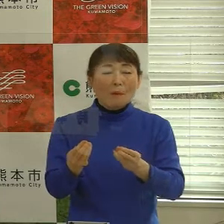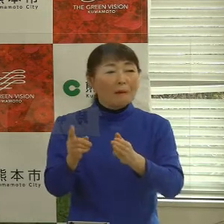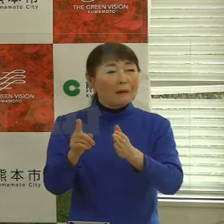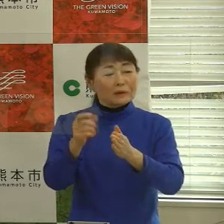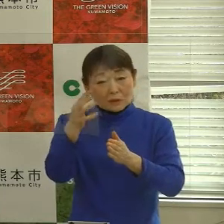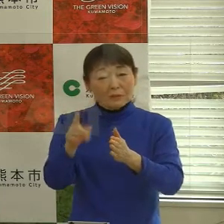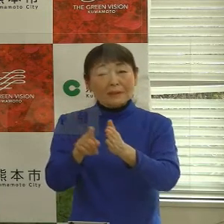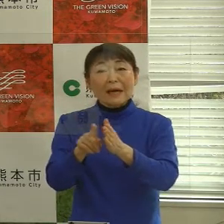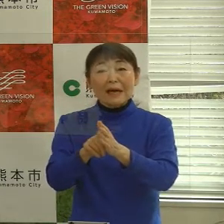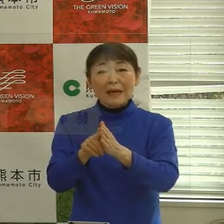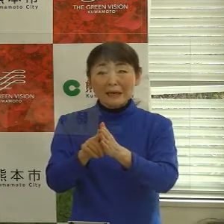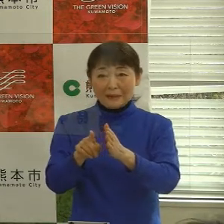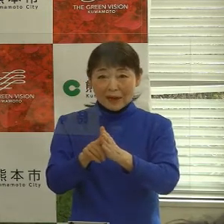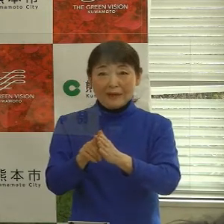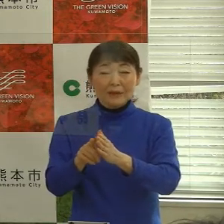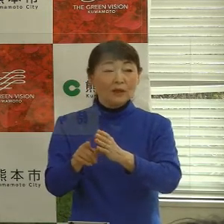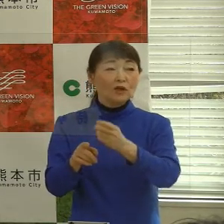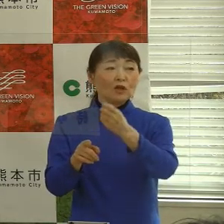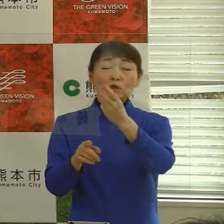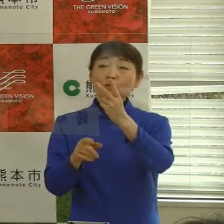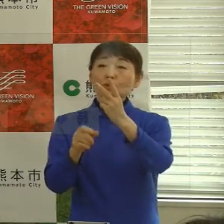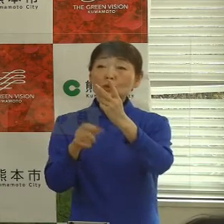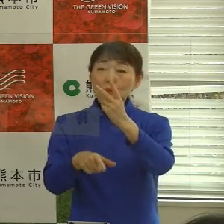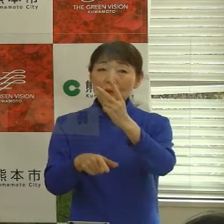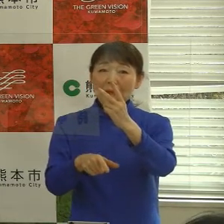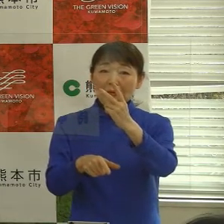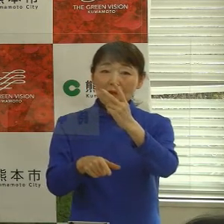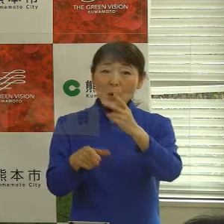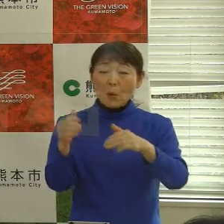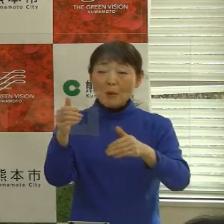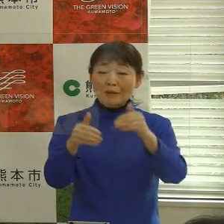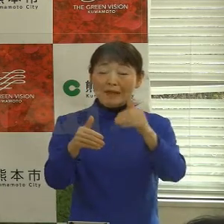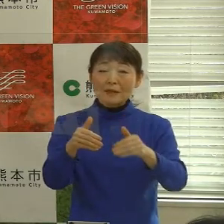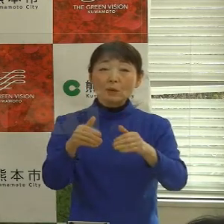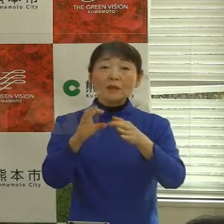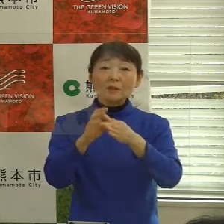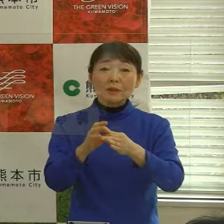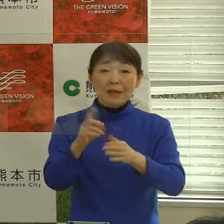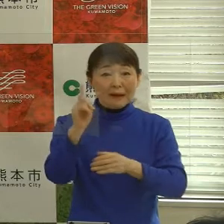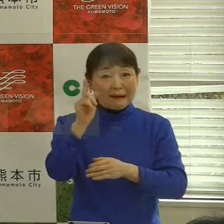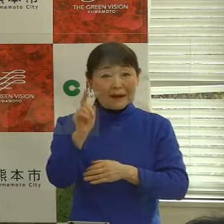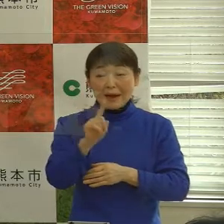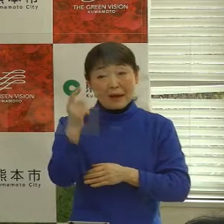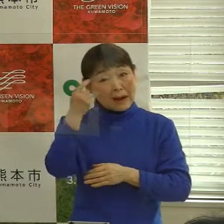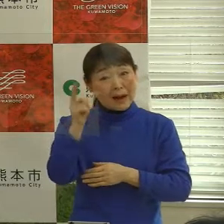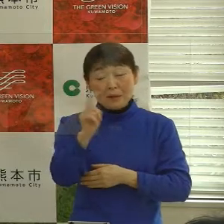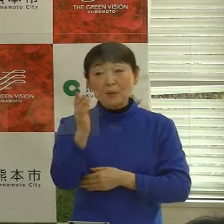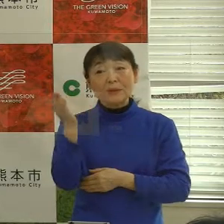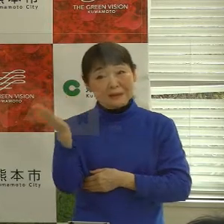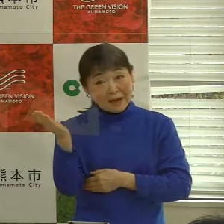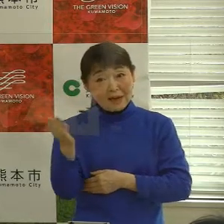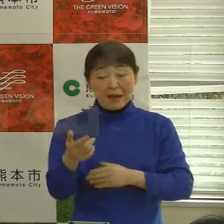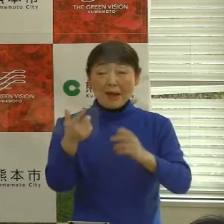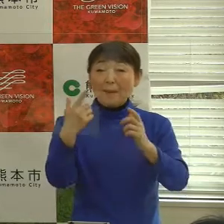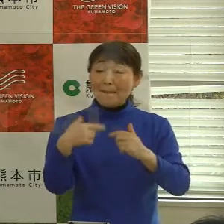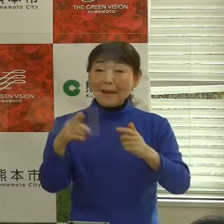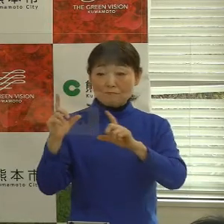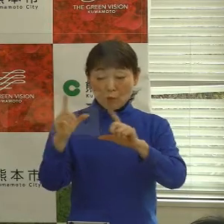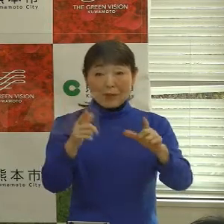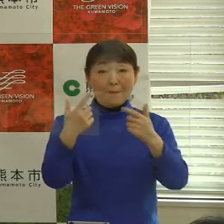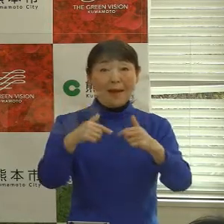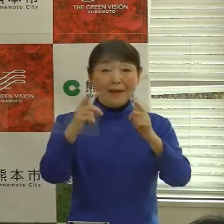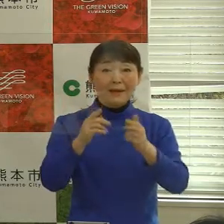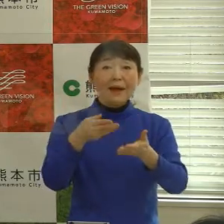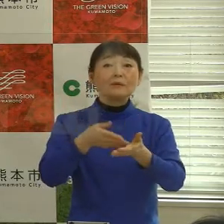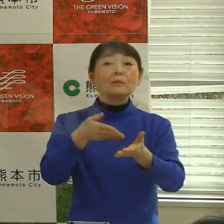が、12月の任期満了の指定性について今どう考えていらっしゃるか教えてください。 はい、これもう毎回申し上げておりますけど、ま